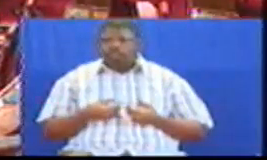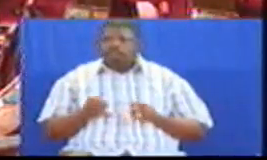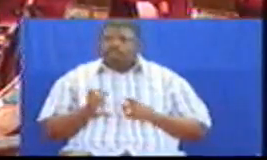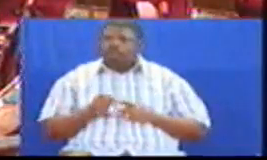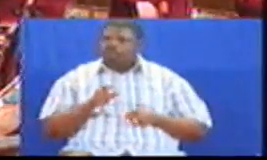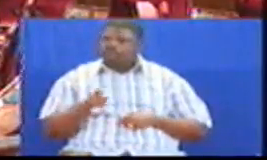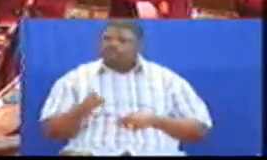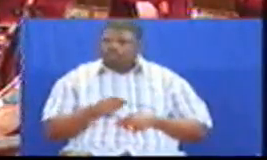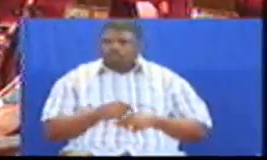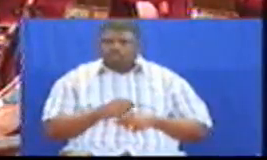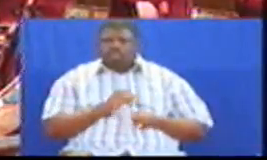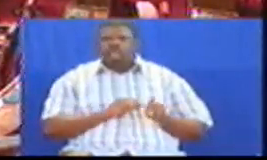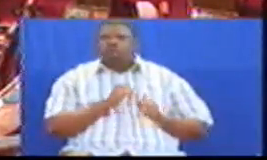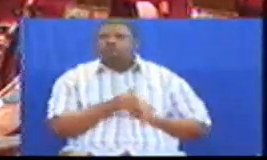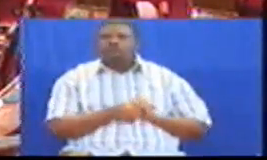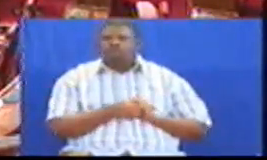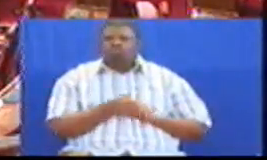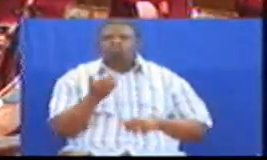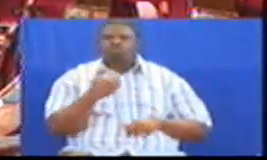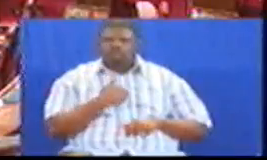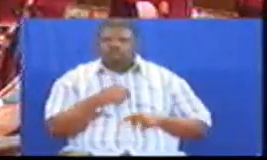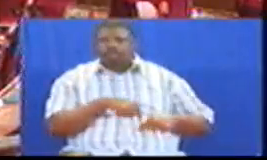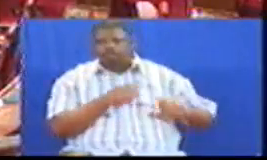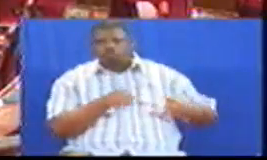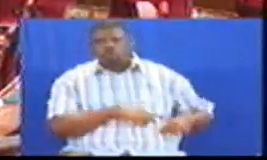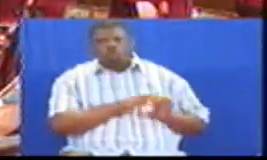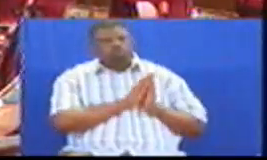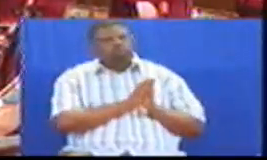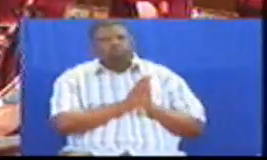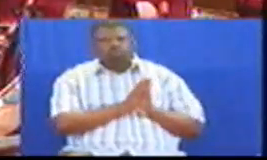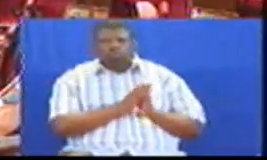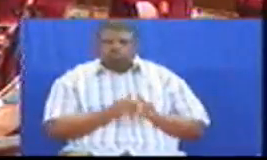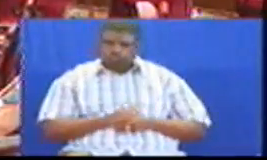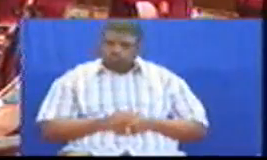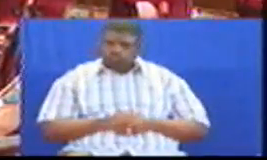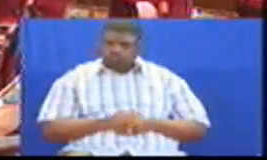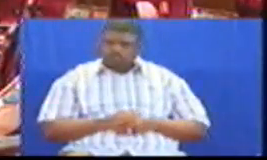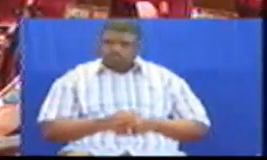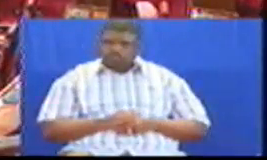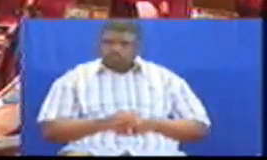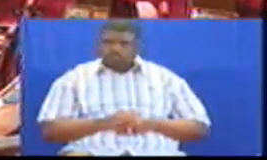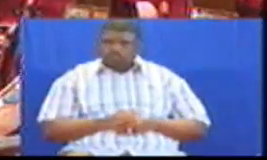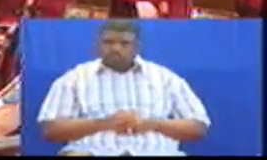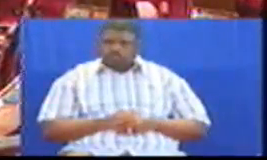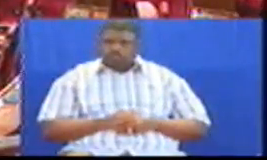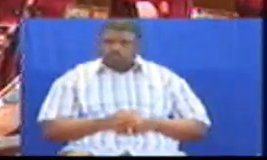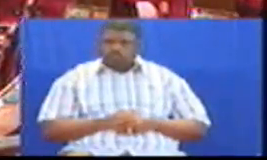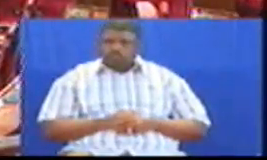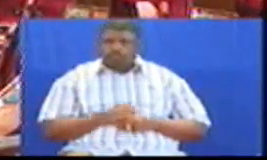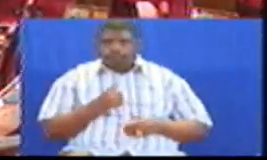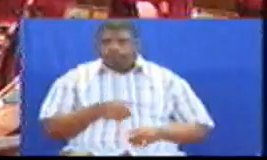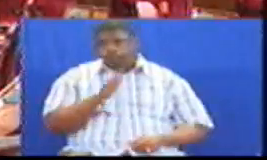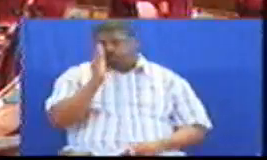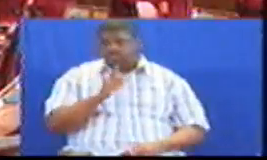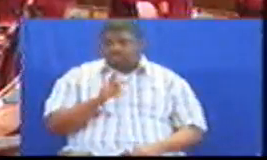sababu kwa kweli ndio yanawakilisha tulicho nacho mioyoni mwetu. Tunawashukuru sana. Mheshimiwa Profesa Kabudi, tabiri tuwe na